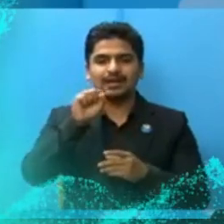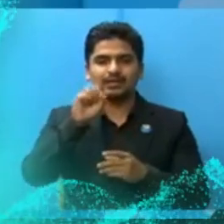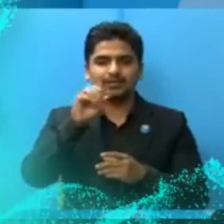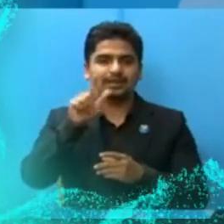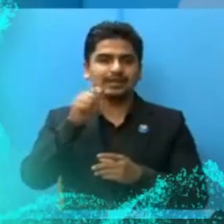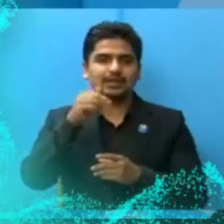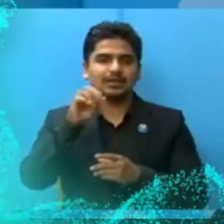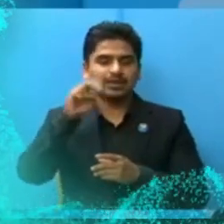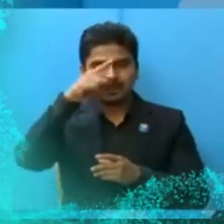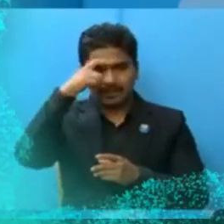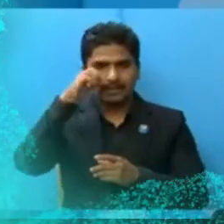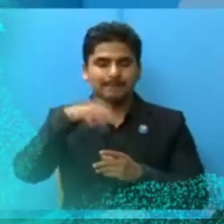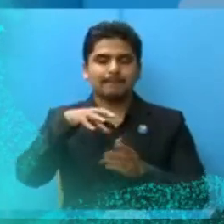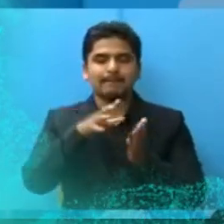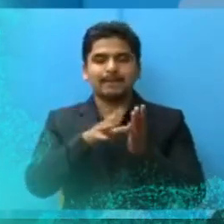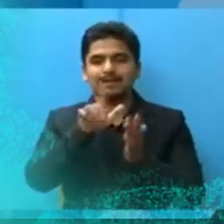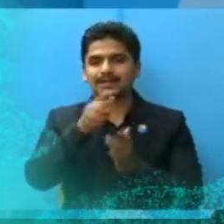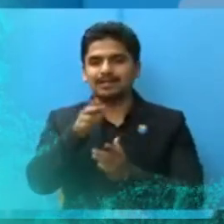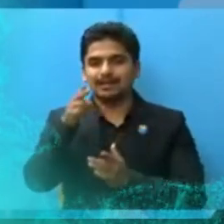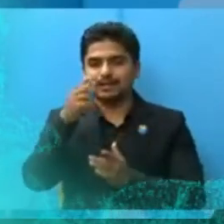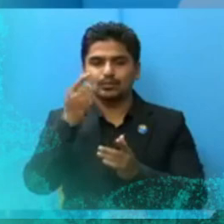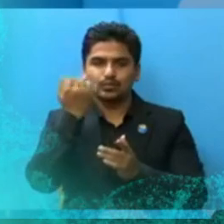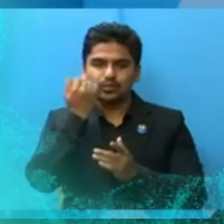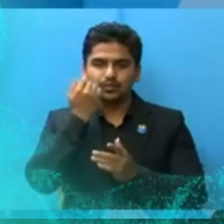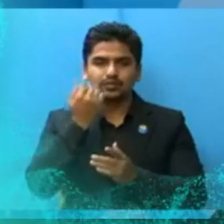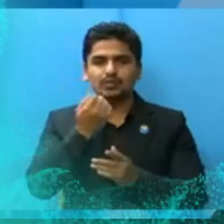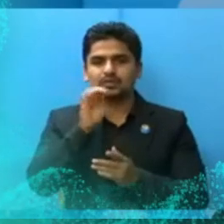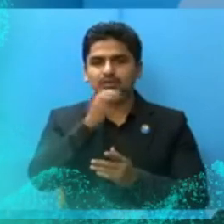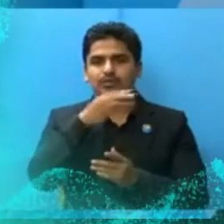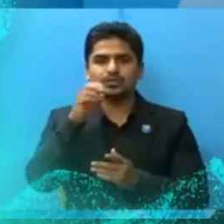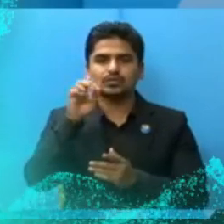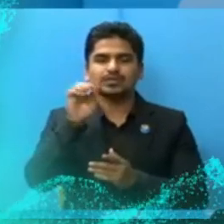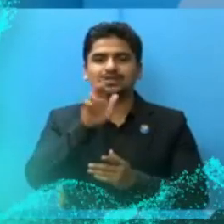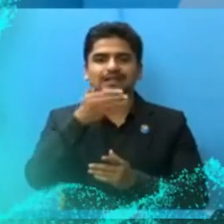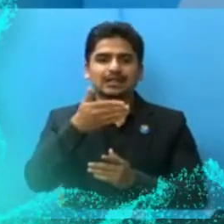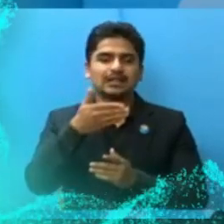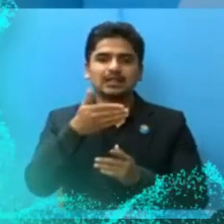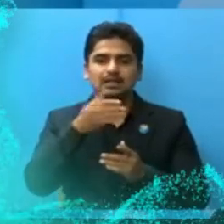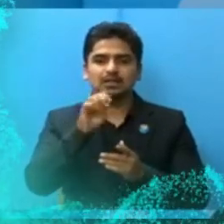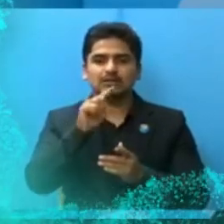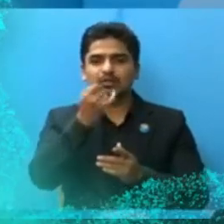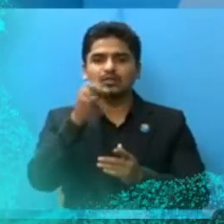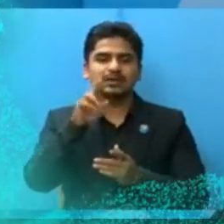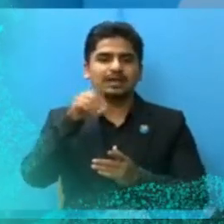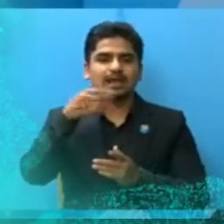बाँकेबाट 7 जना पुरुष, सुशील कोइराला क्यान्सर अस्पताल बाँकेबाट